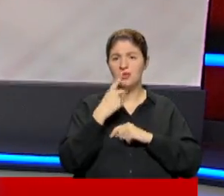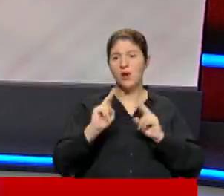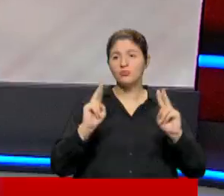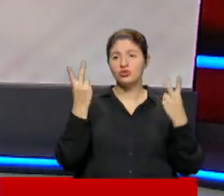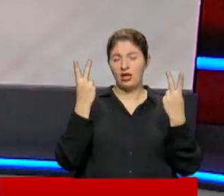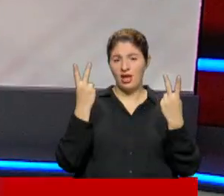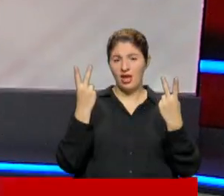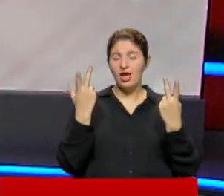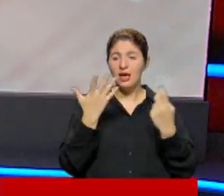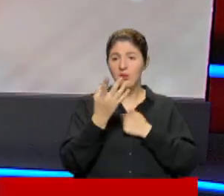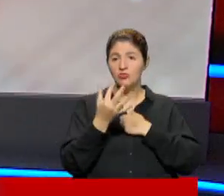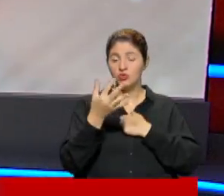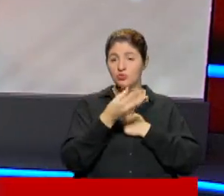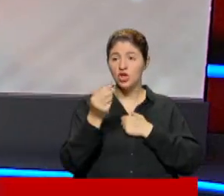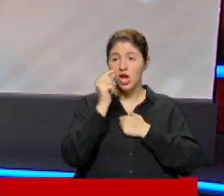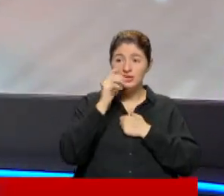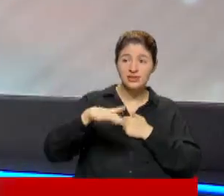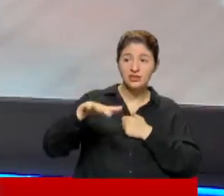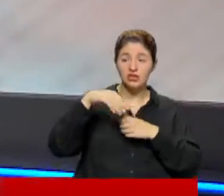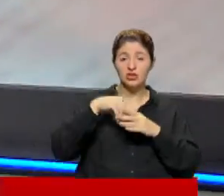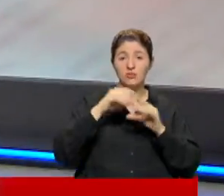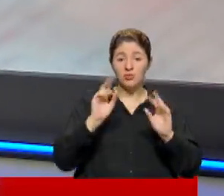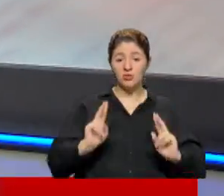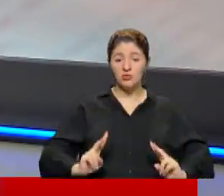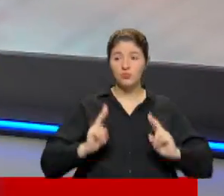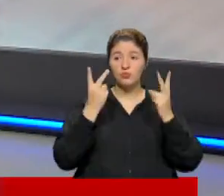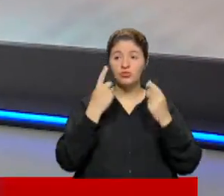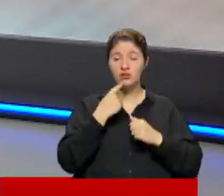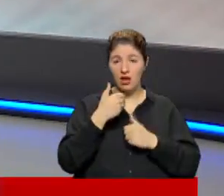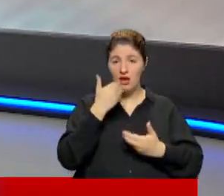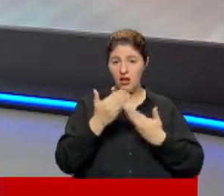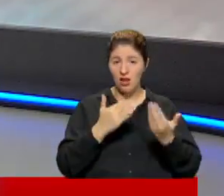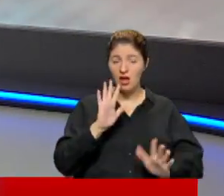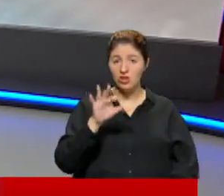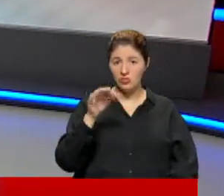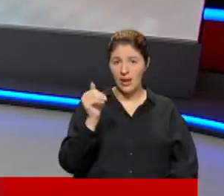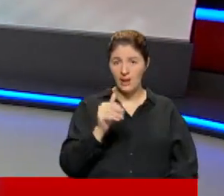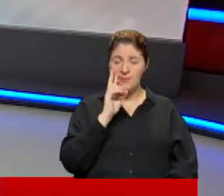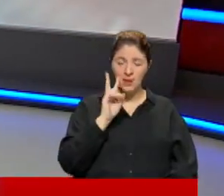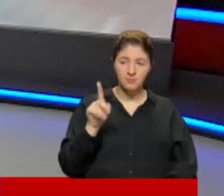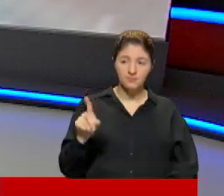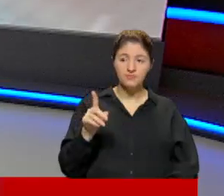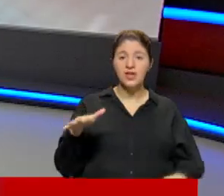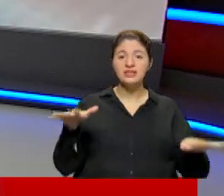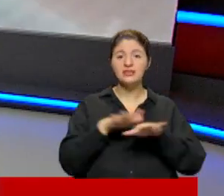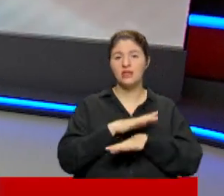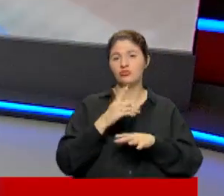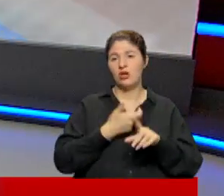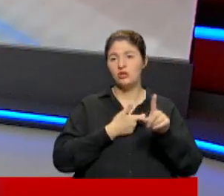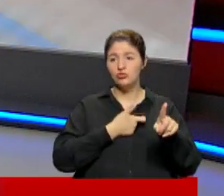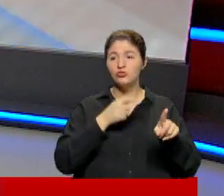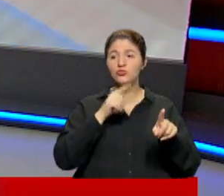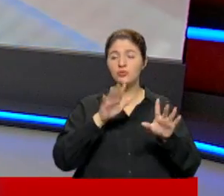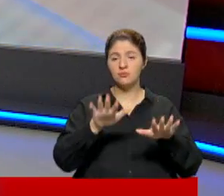müjde 5,5 milyon insan için böyle bir müjde diye de lanse edilmişti Şimdi gelelim sansür yasası Bu da